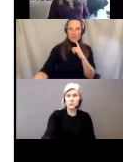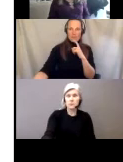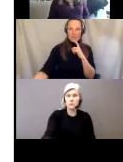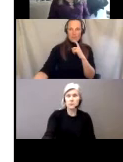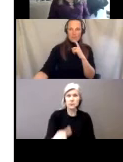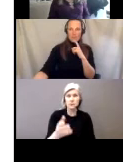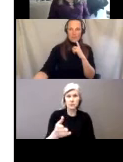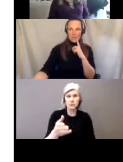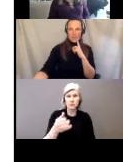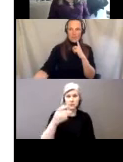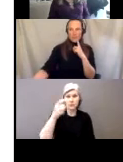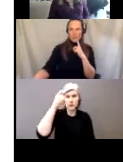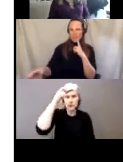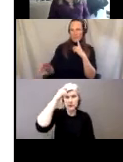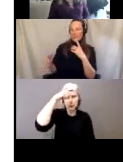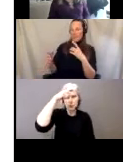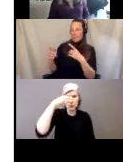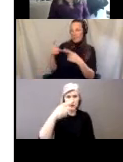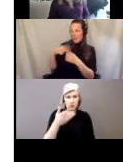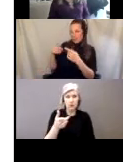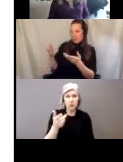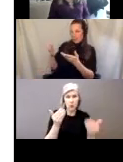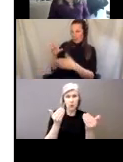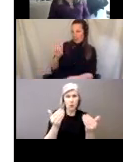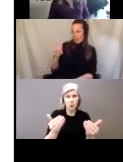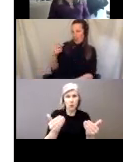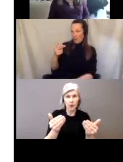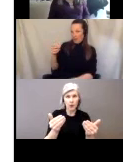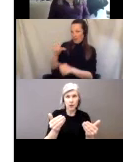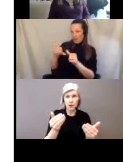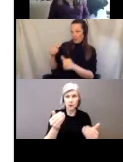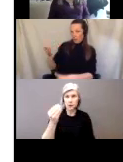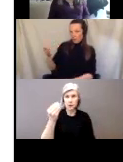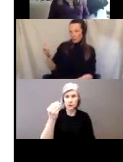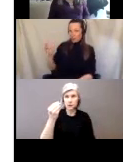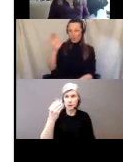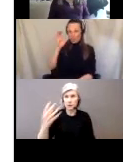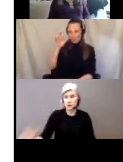Daryl Hackett, you can go ahead. Allez-y, Daryl Hackett.